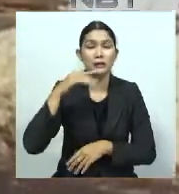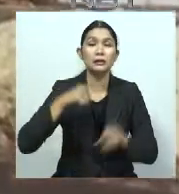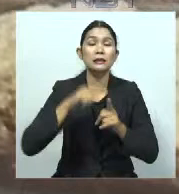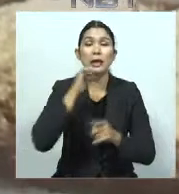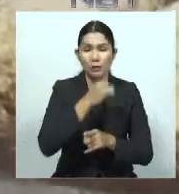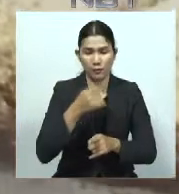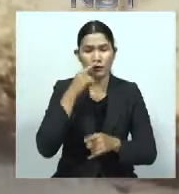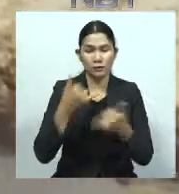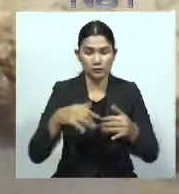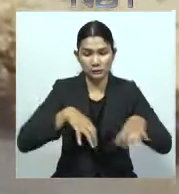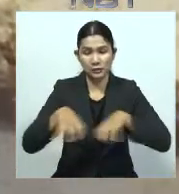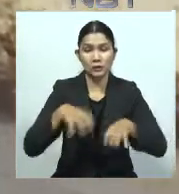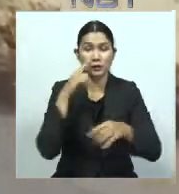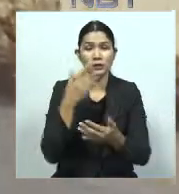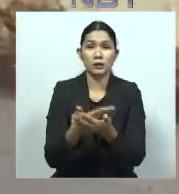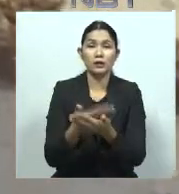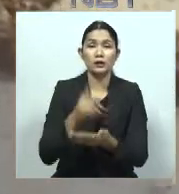งเงิน